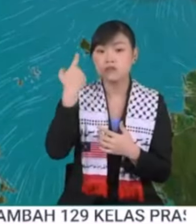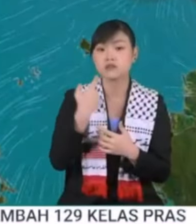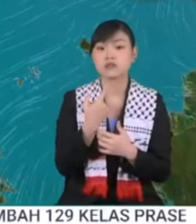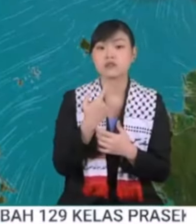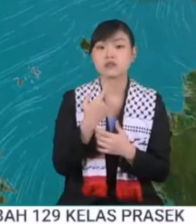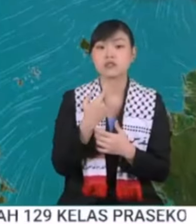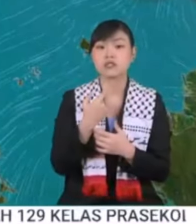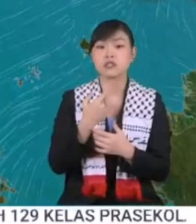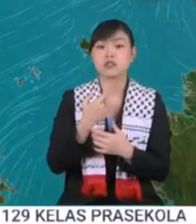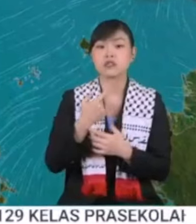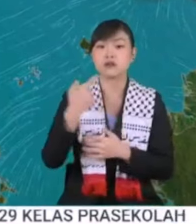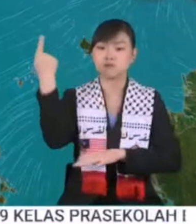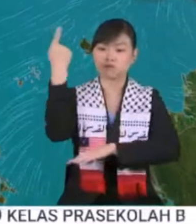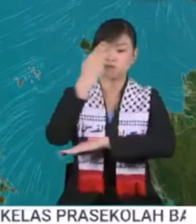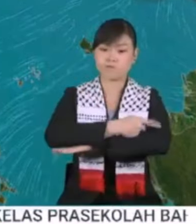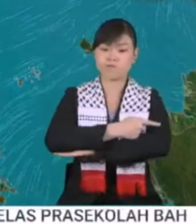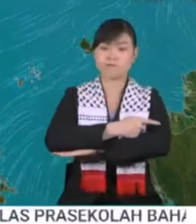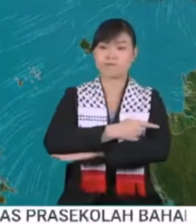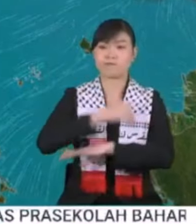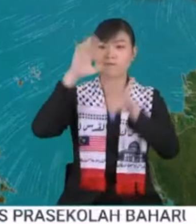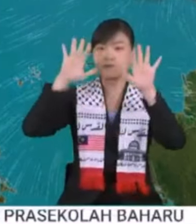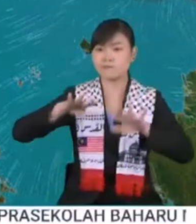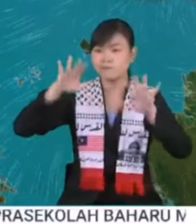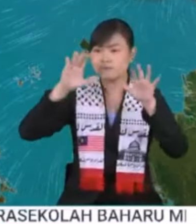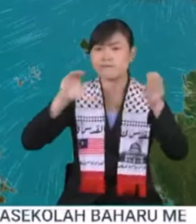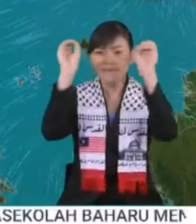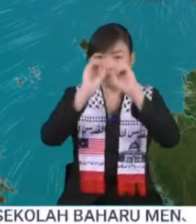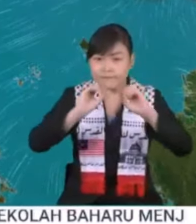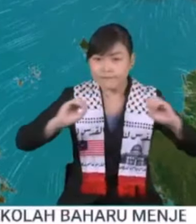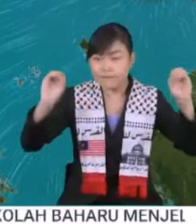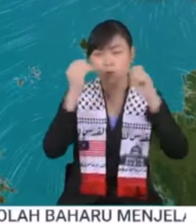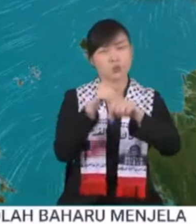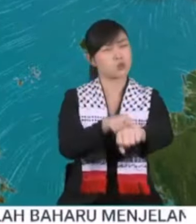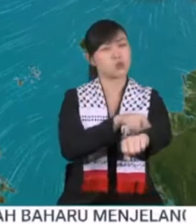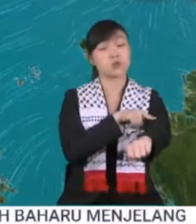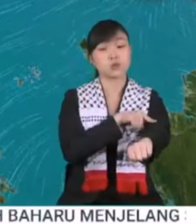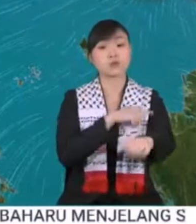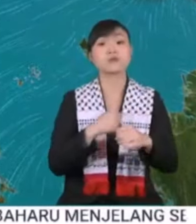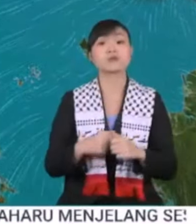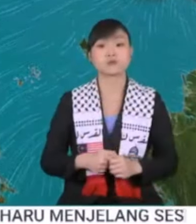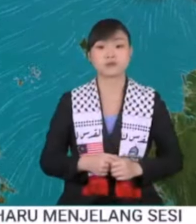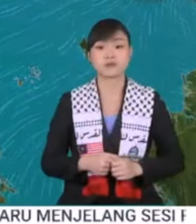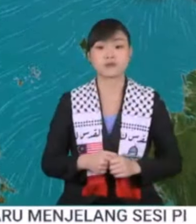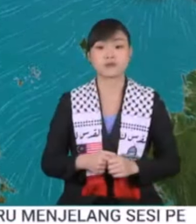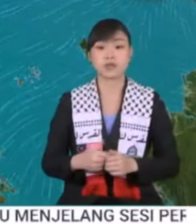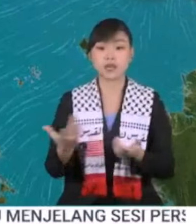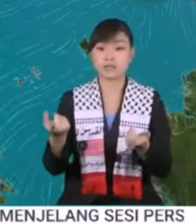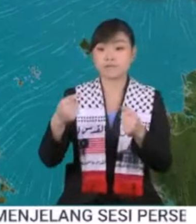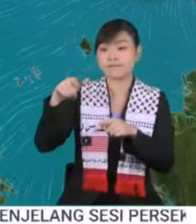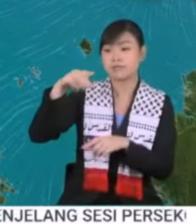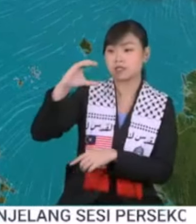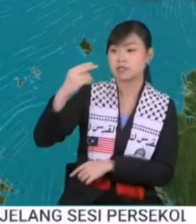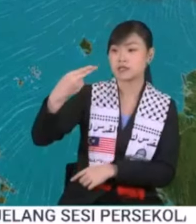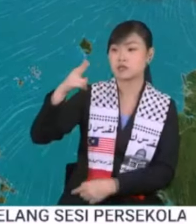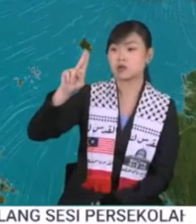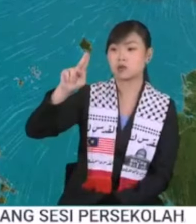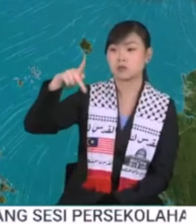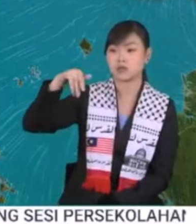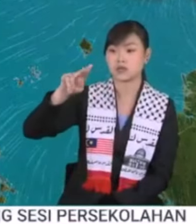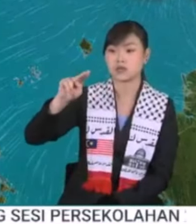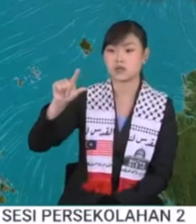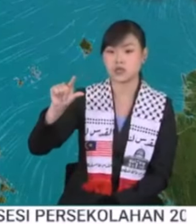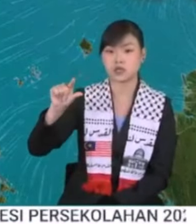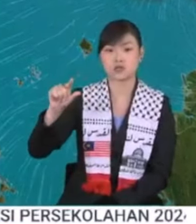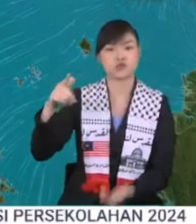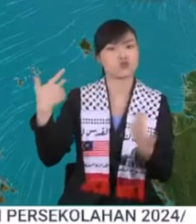hari tanpa hujan yang panjang untuk kawasan berkenaan. Stesen meteorologi kami di Cuping, Perlis sebenarnya telah pun merekodkan hari tanpa